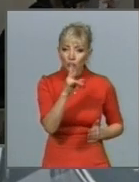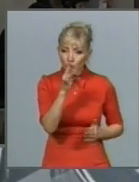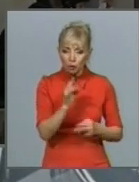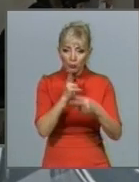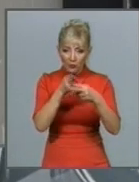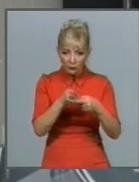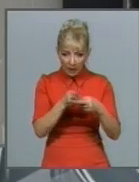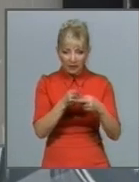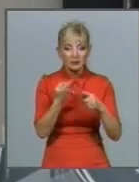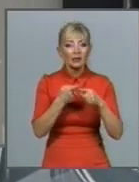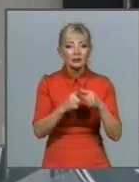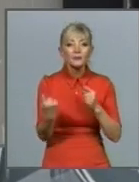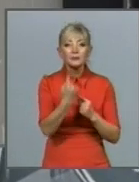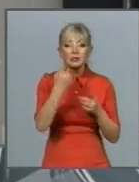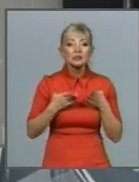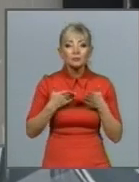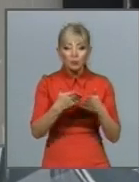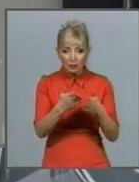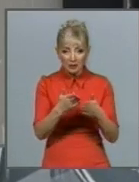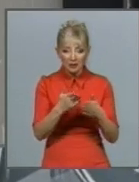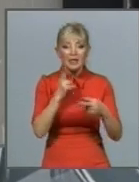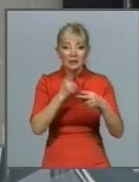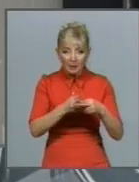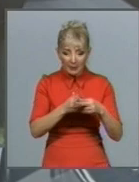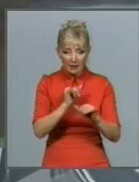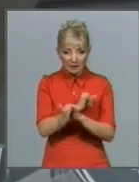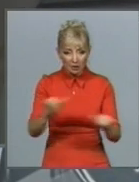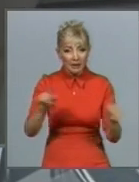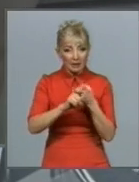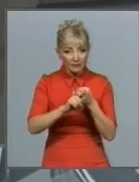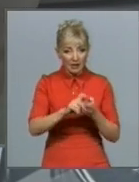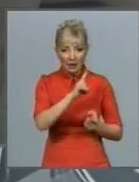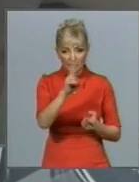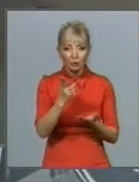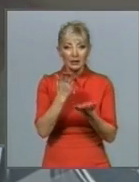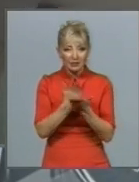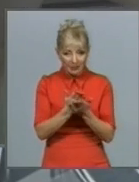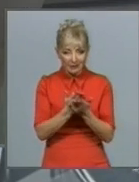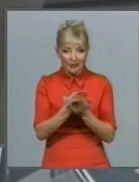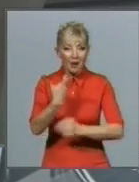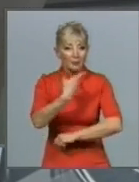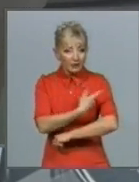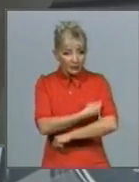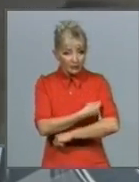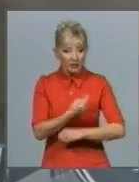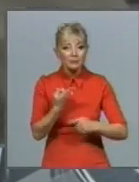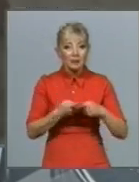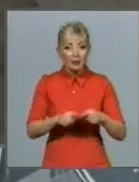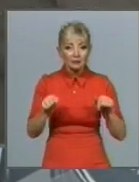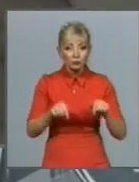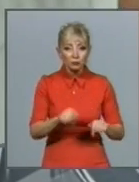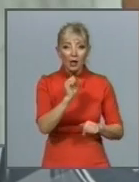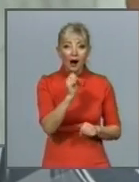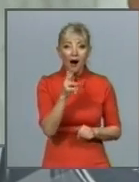єдиний спосіб запобігання розповсюдження тих інфекцій, які є вакцинокерованими. Тому тут, кажуть,